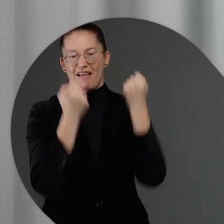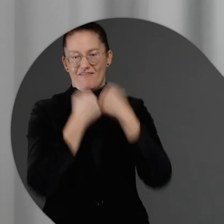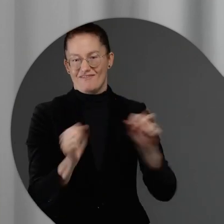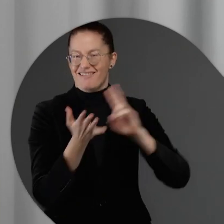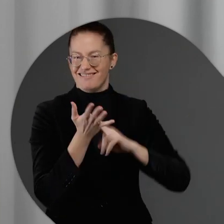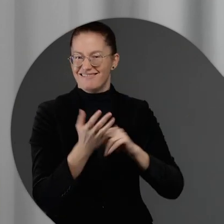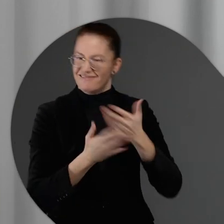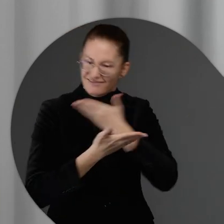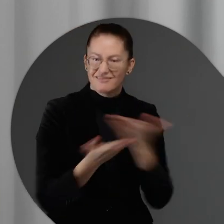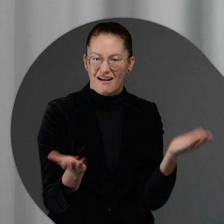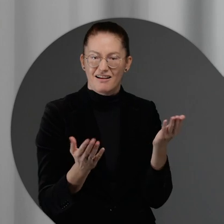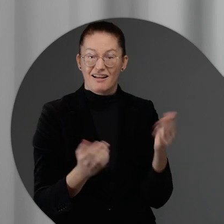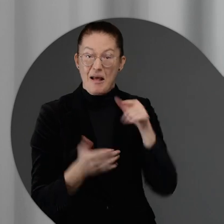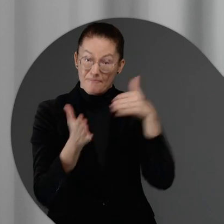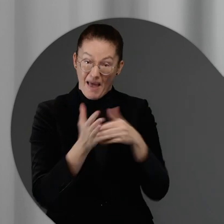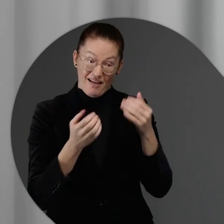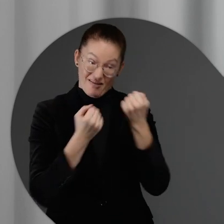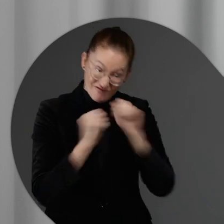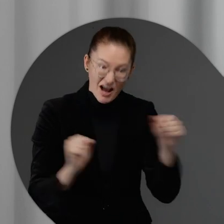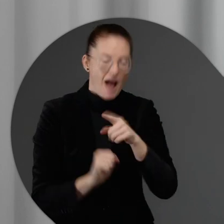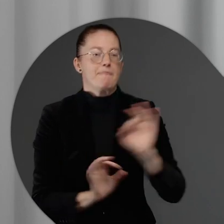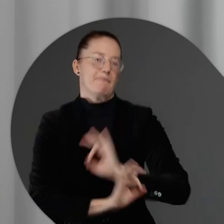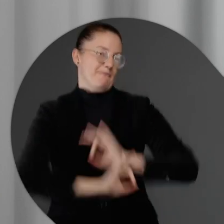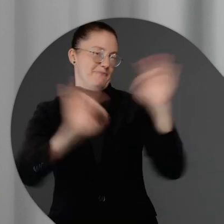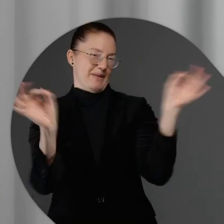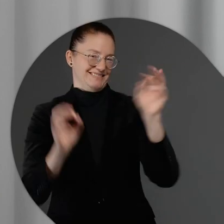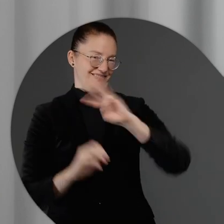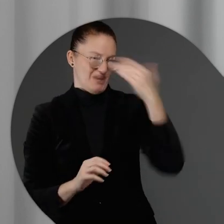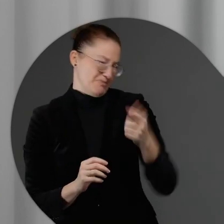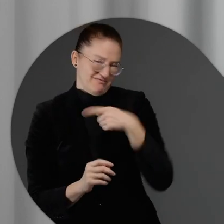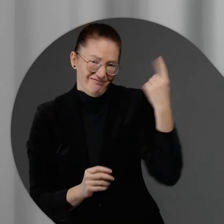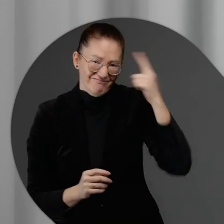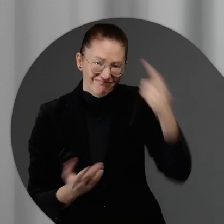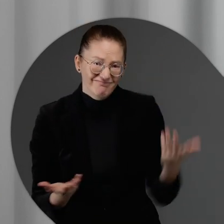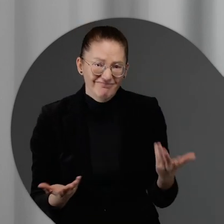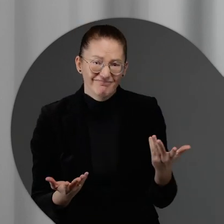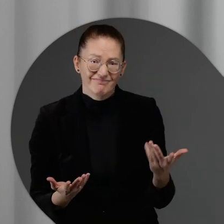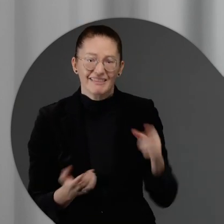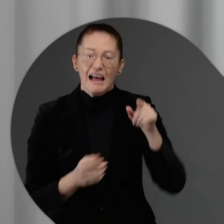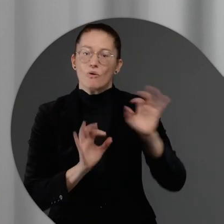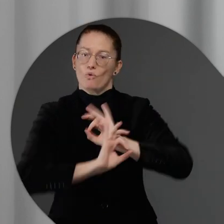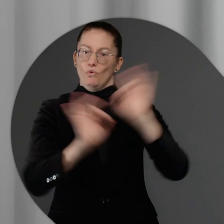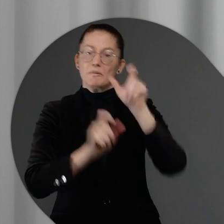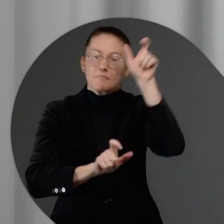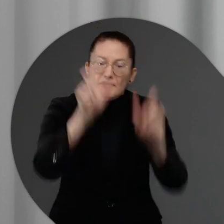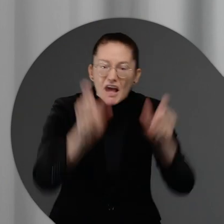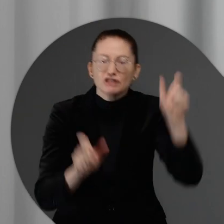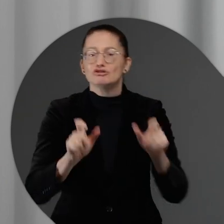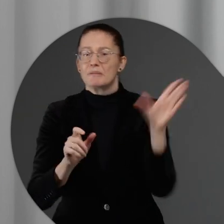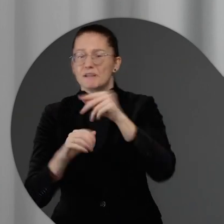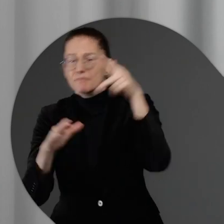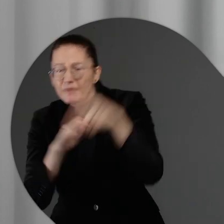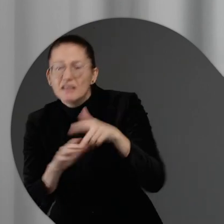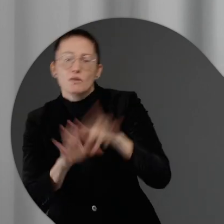sein. Denn wir wissen, dass eine barrierefreie Website eine bessere Website ist. Sie ist besser nutzbar für alle